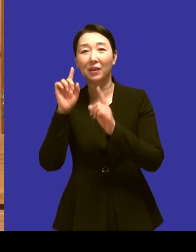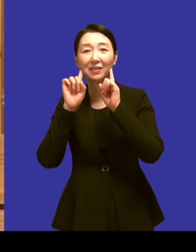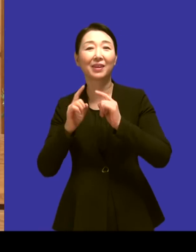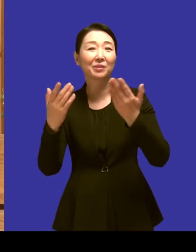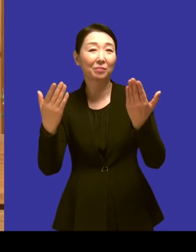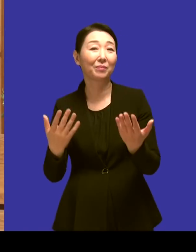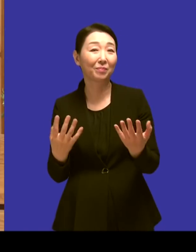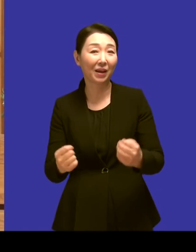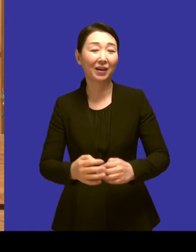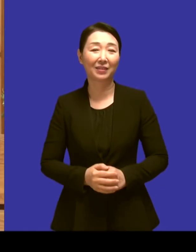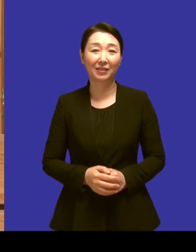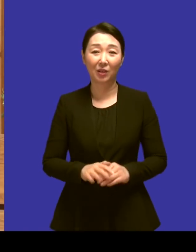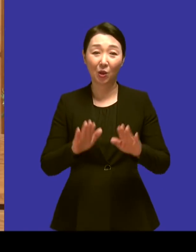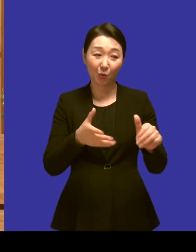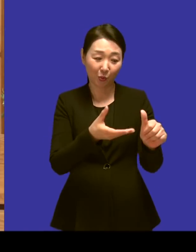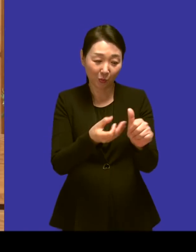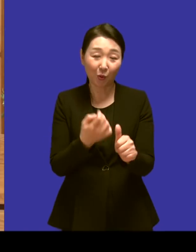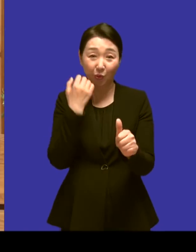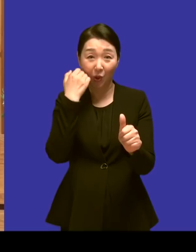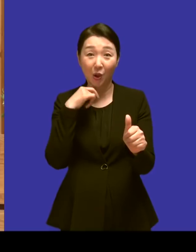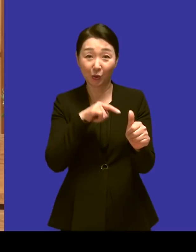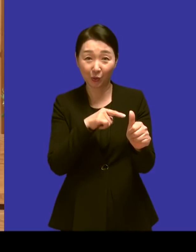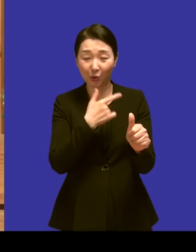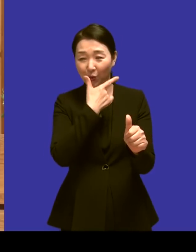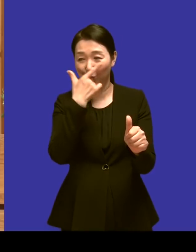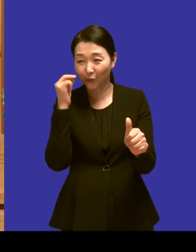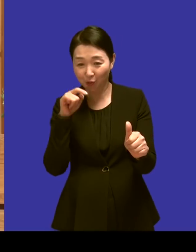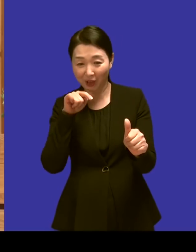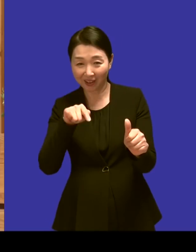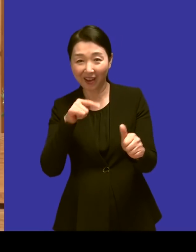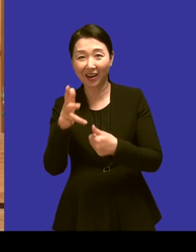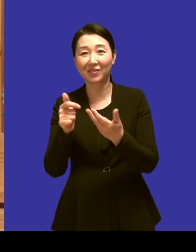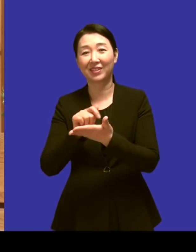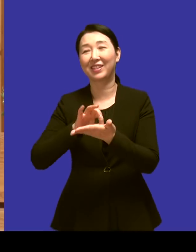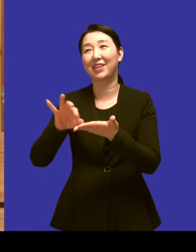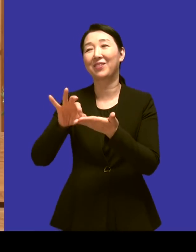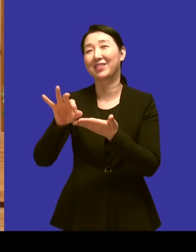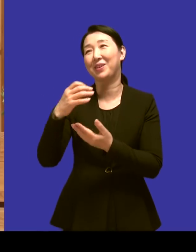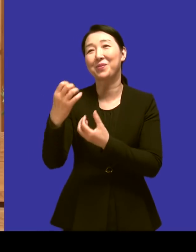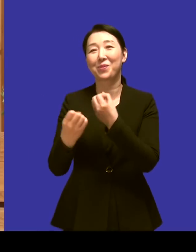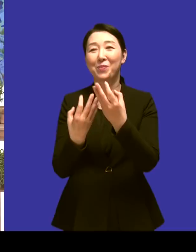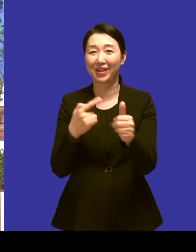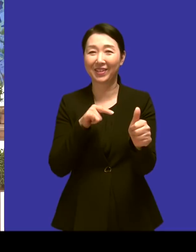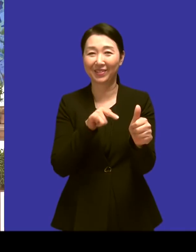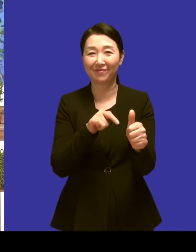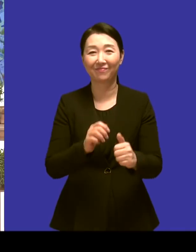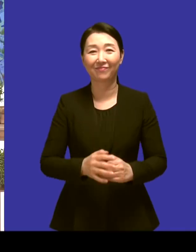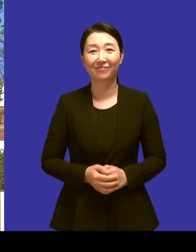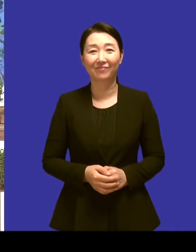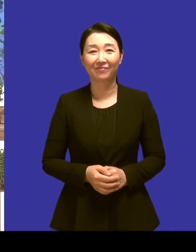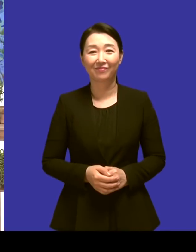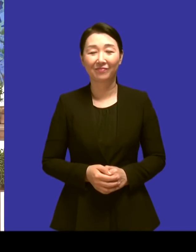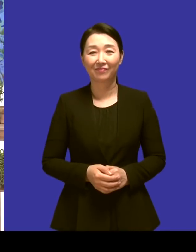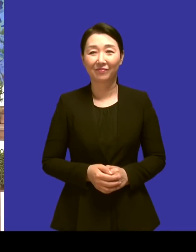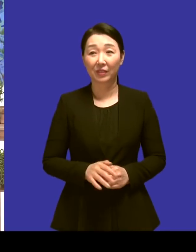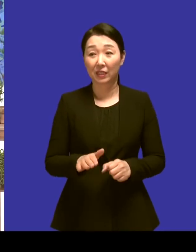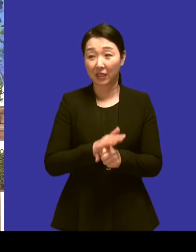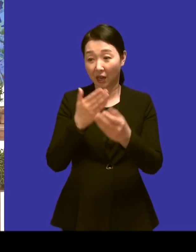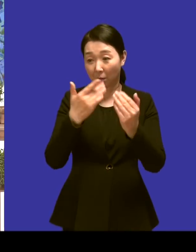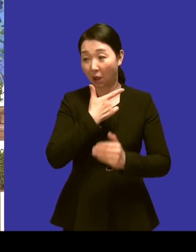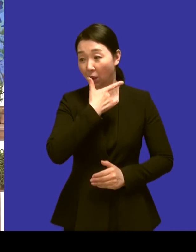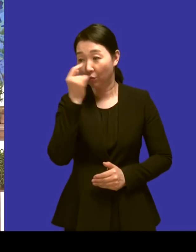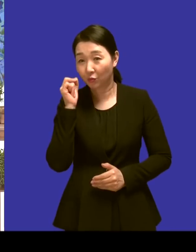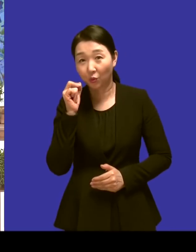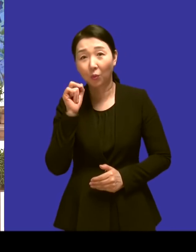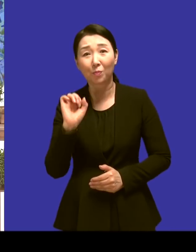때가 많죠. 오늘 모실 분은요. 바로 그 결핍도 하나님께서 사용하신다고 고백하시는 분입니다. 네, 애정 결핍으로